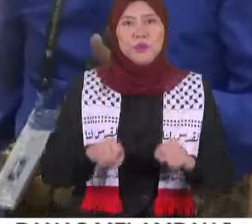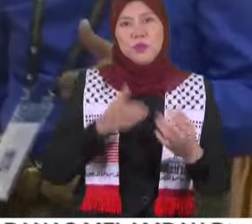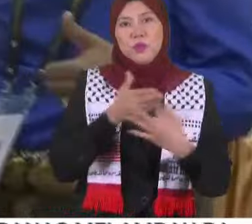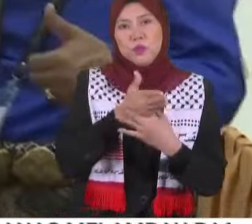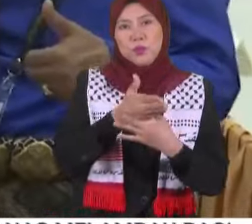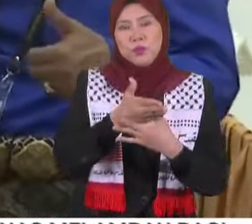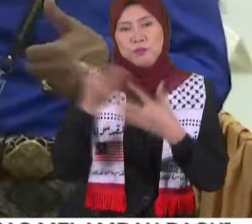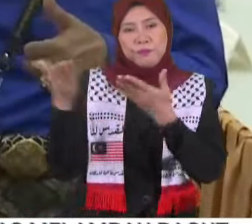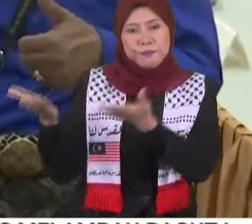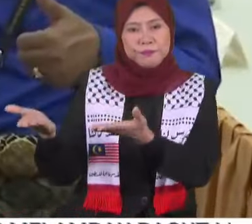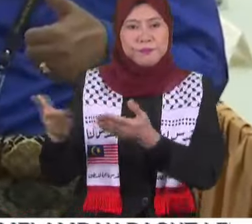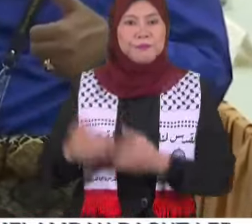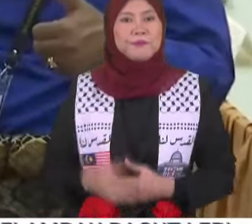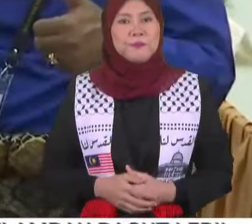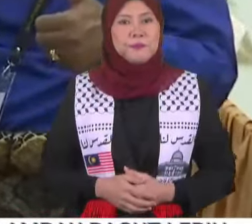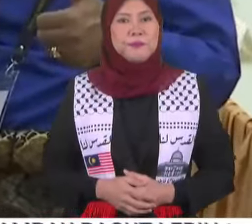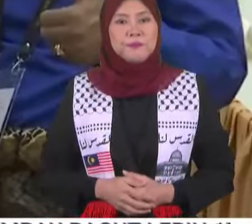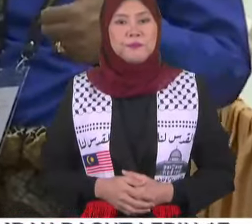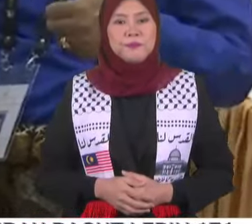saluran tertera.